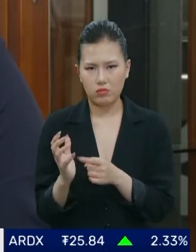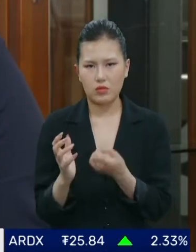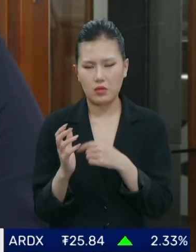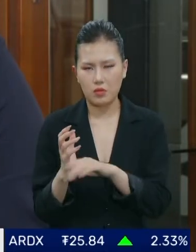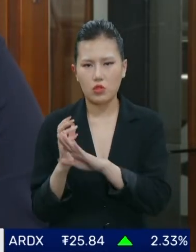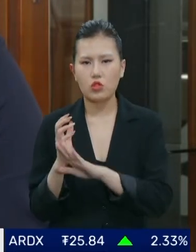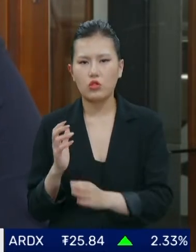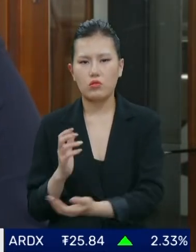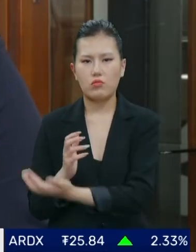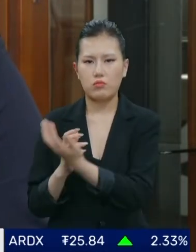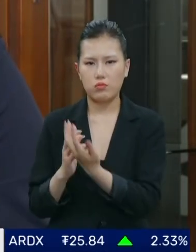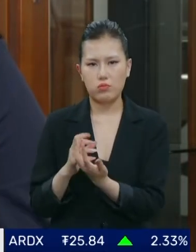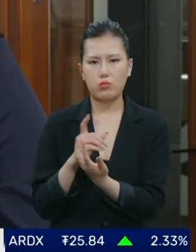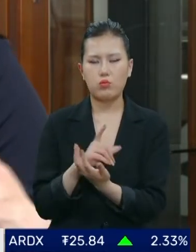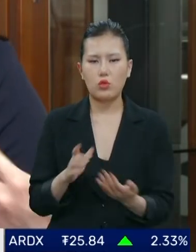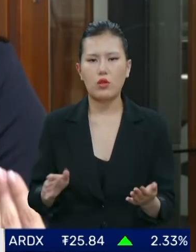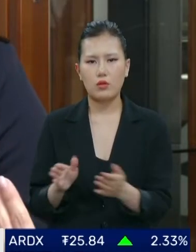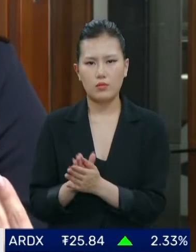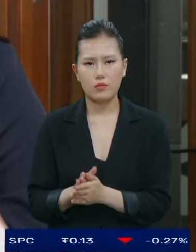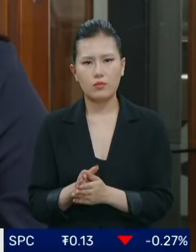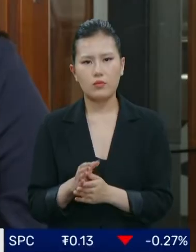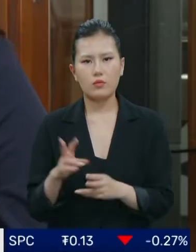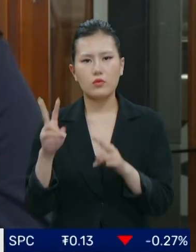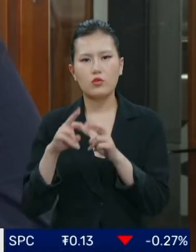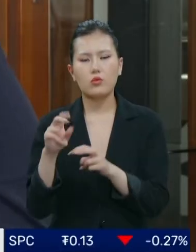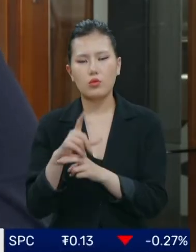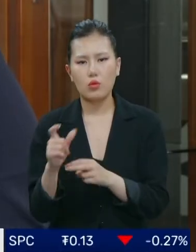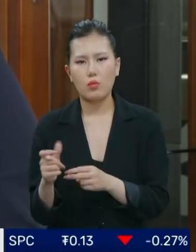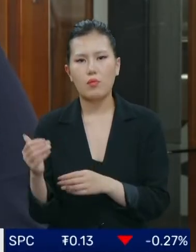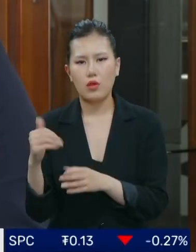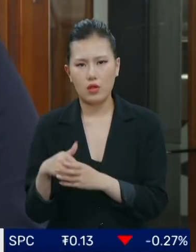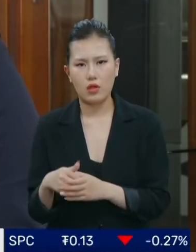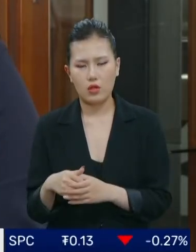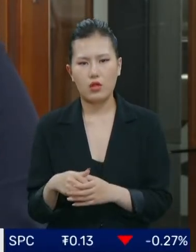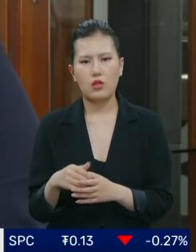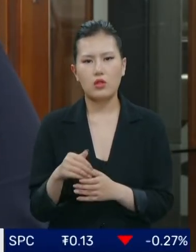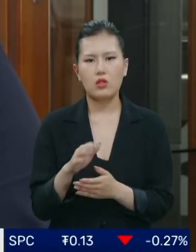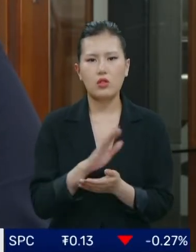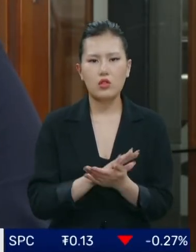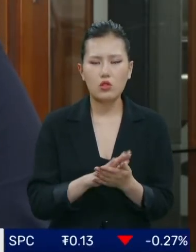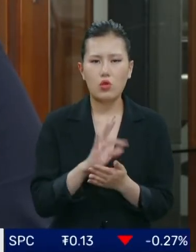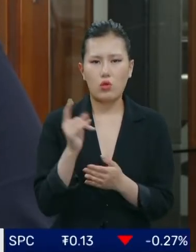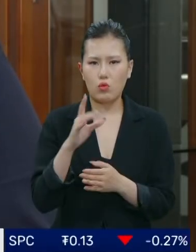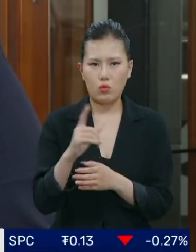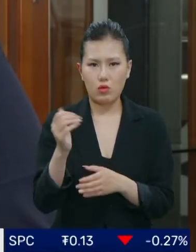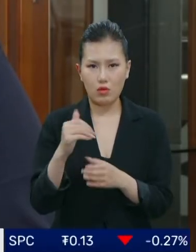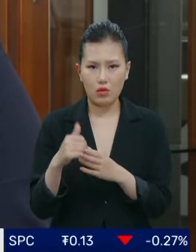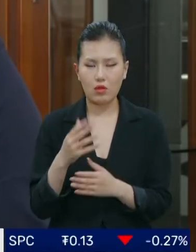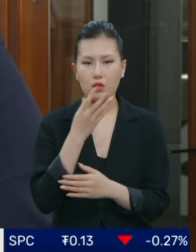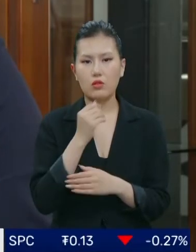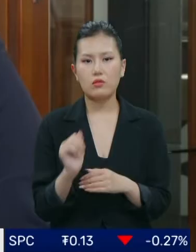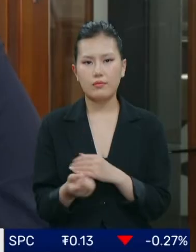одоо хүмүүс ирж чадад судлаачч тэр нэгдүгээр сургуулийн төвшөнд ч гэсэн шинэ оролцогчтой байснараа бас онцлогтой